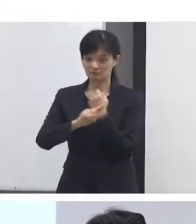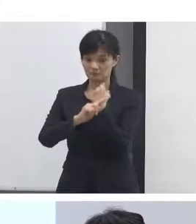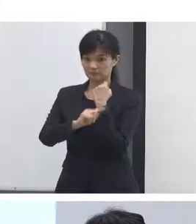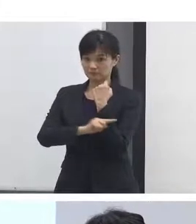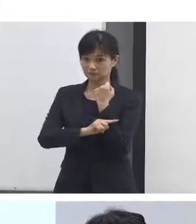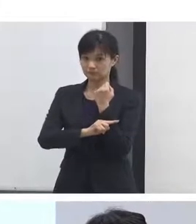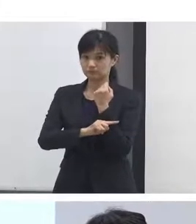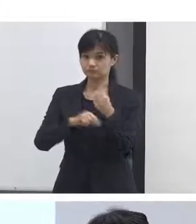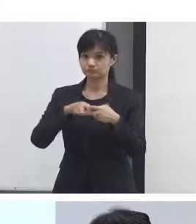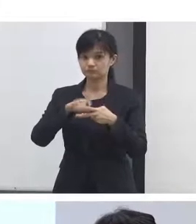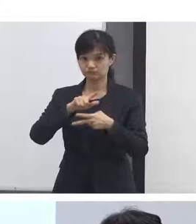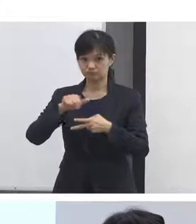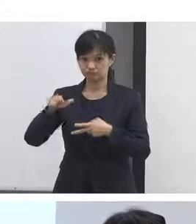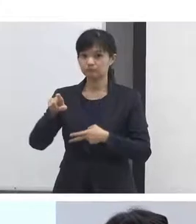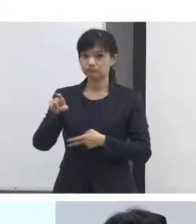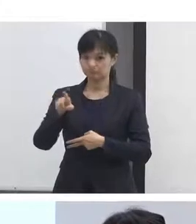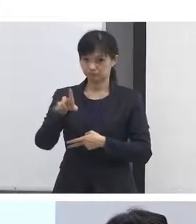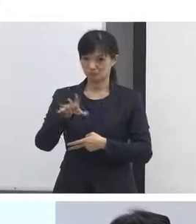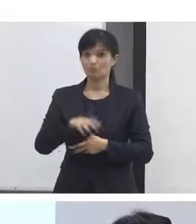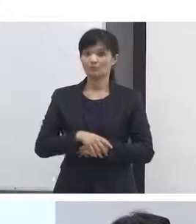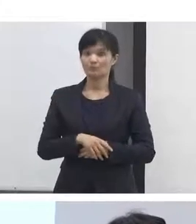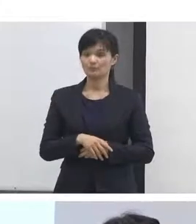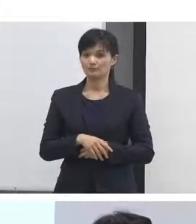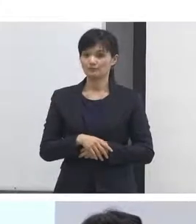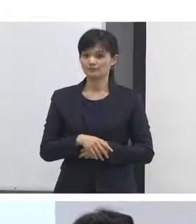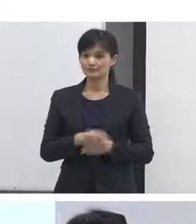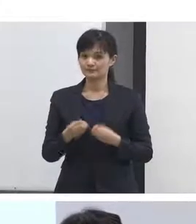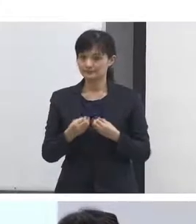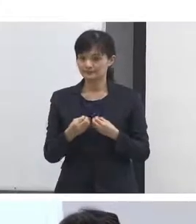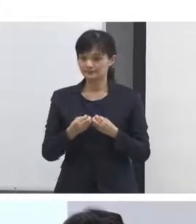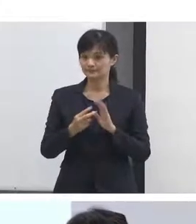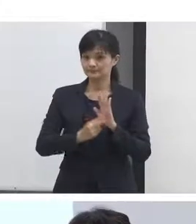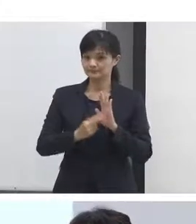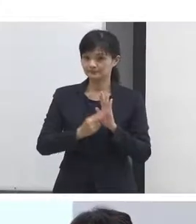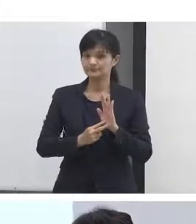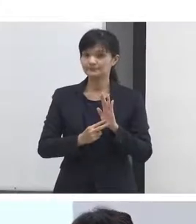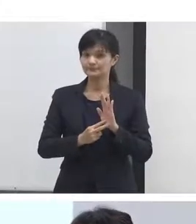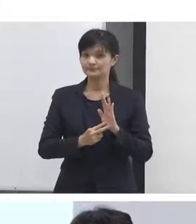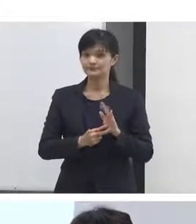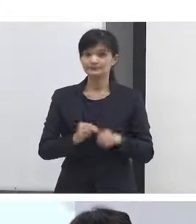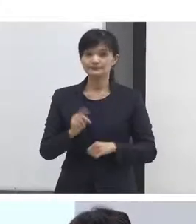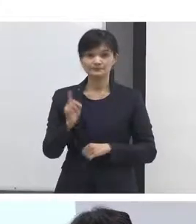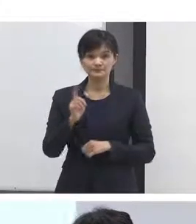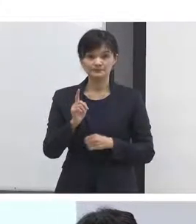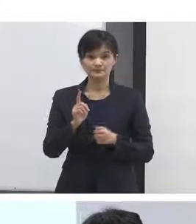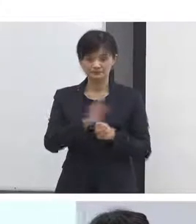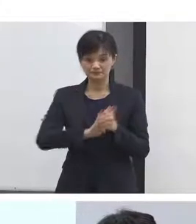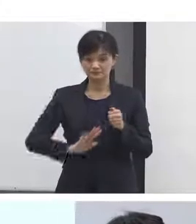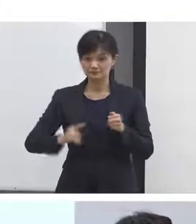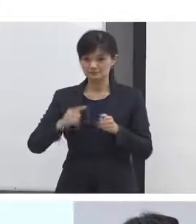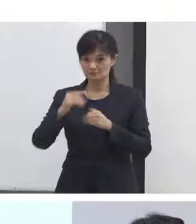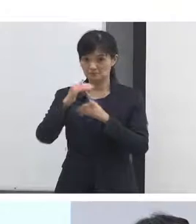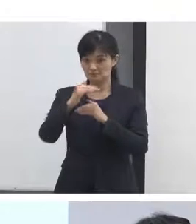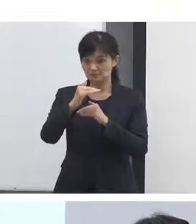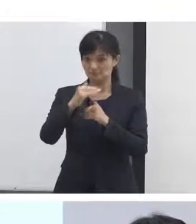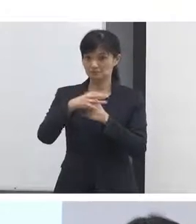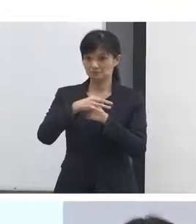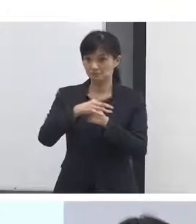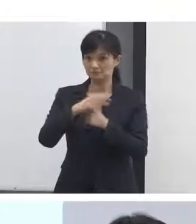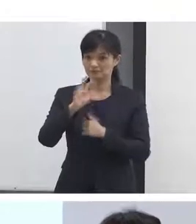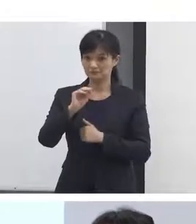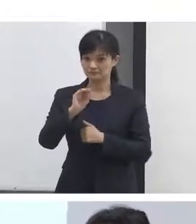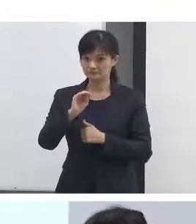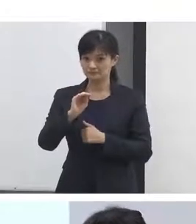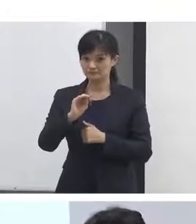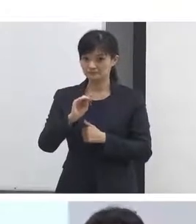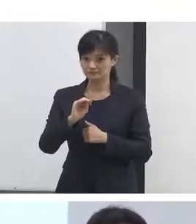具，那必须要去强调这些技术上跟法律上的工具哪些是造成了他们限制，可以怎么样去